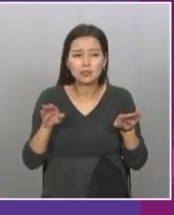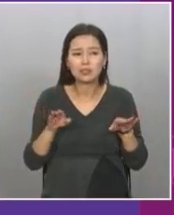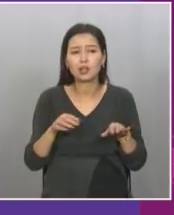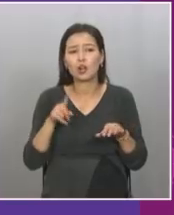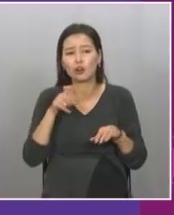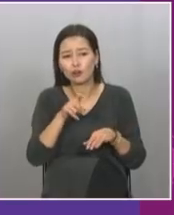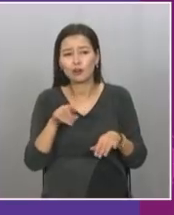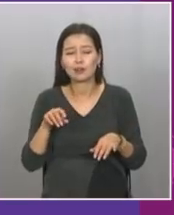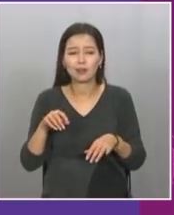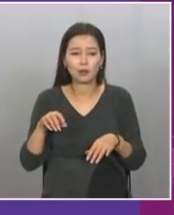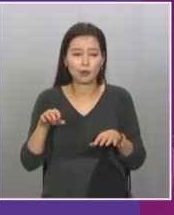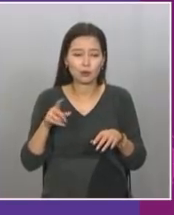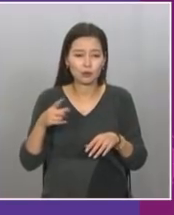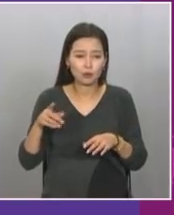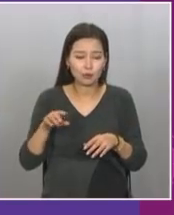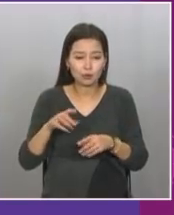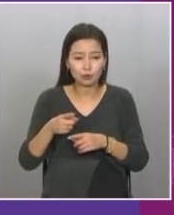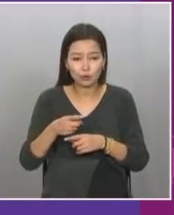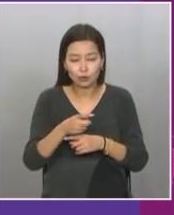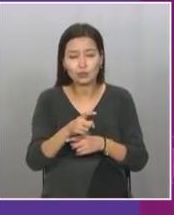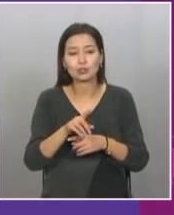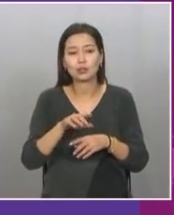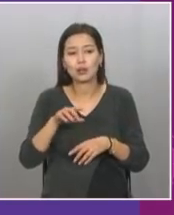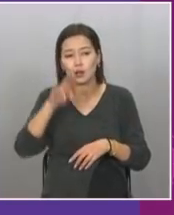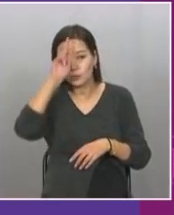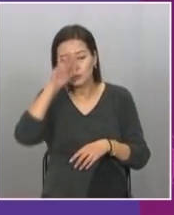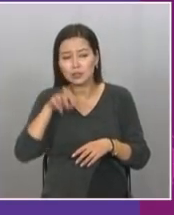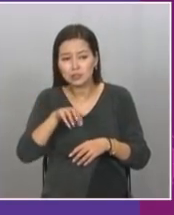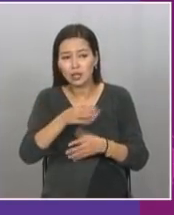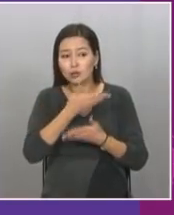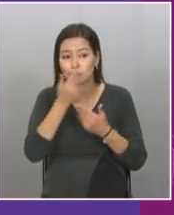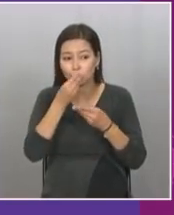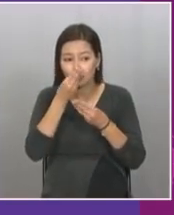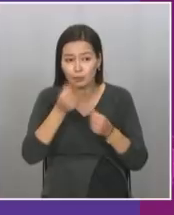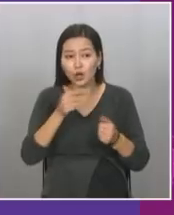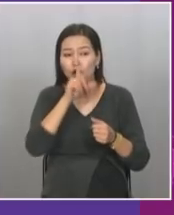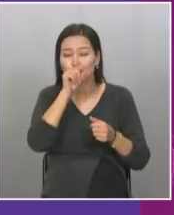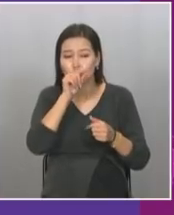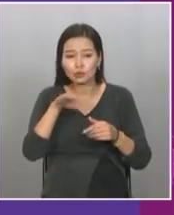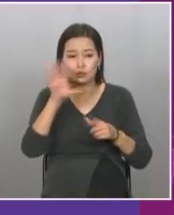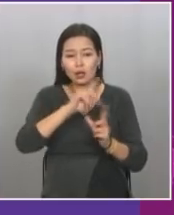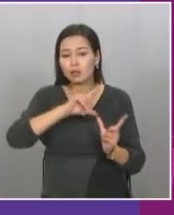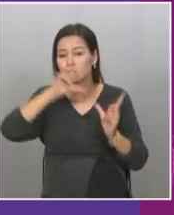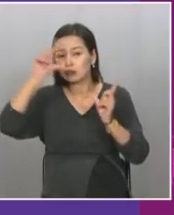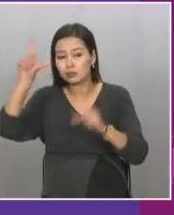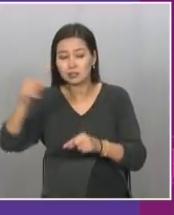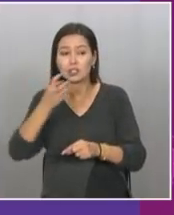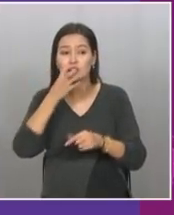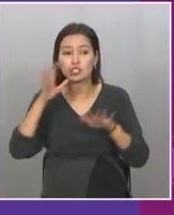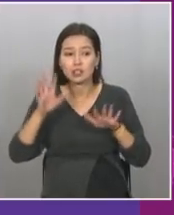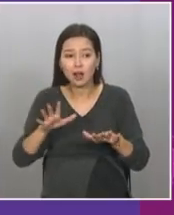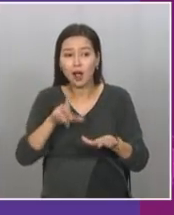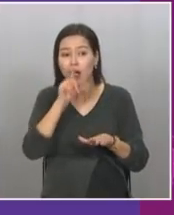құрт-құмырсқа жоқ болып кетті. Құстар жылы жаққа ұша бастады. Қарлығаштар көптен